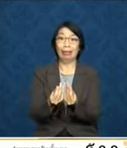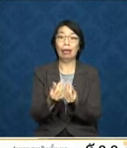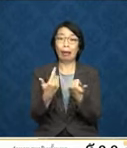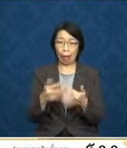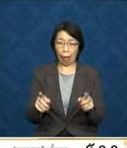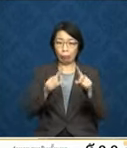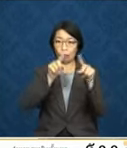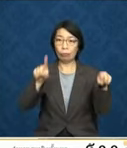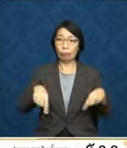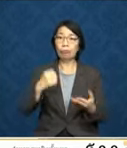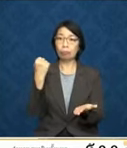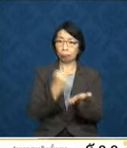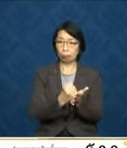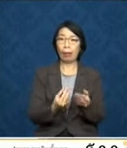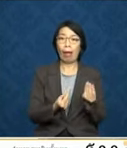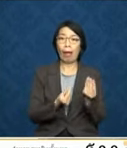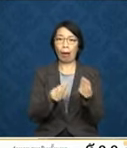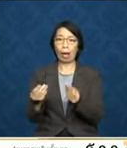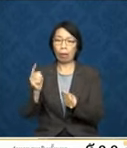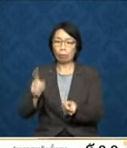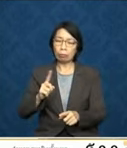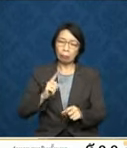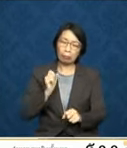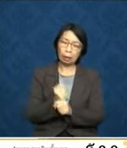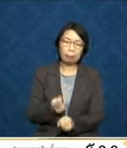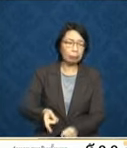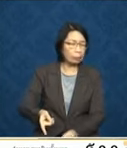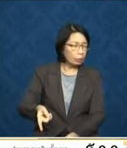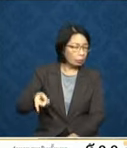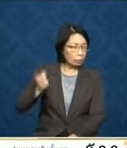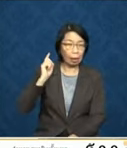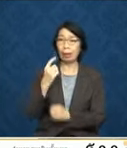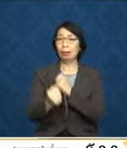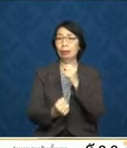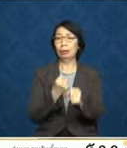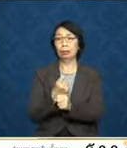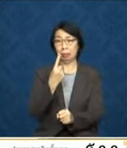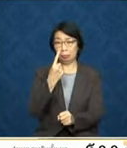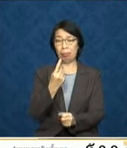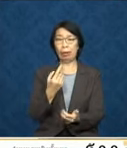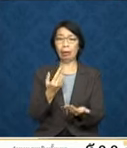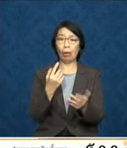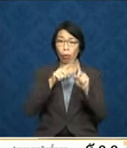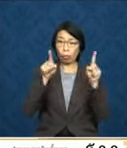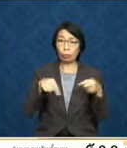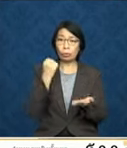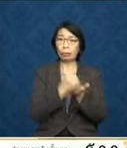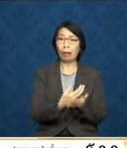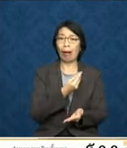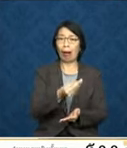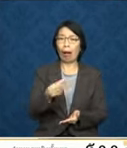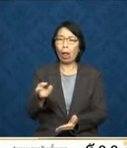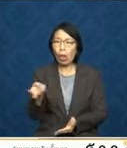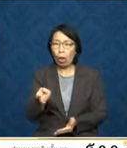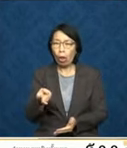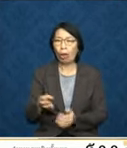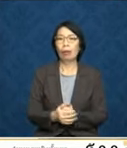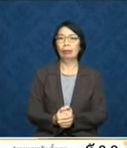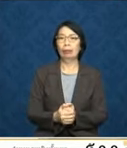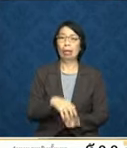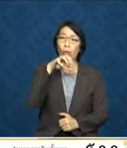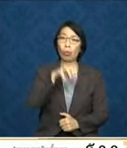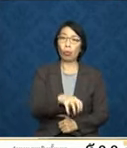เนี่ยล่าช้ามากนะคะท่านประธานปีหนึ่งเนี่ยสามารถออกโฉนดได้เพียงแค่ไม่กี่รายและไม่มีความชัดเจนจากกรมที่ดิน